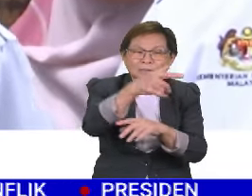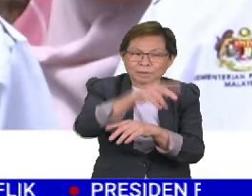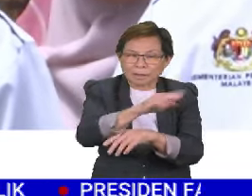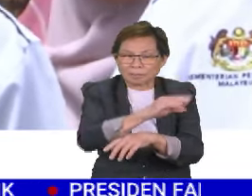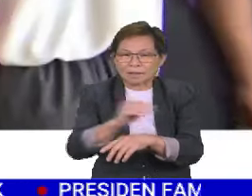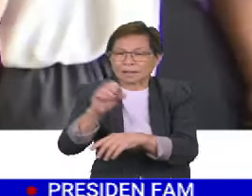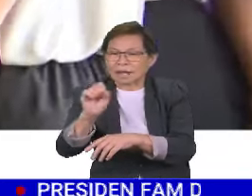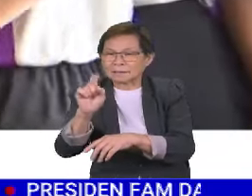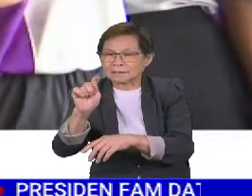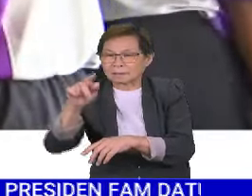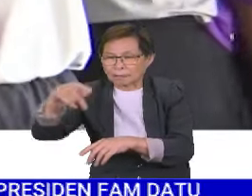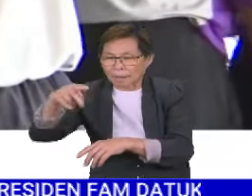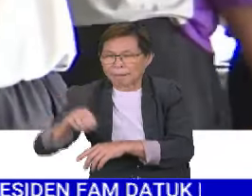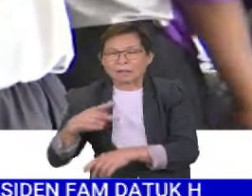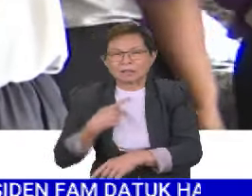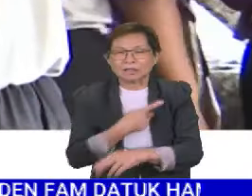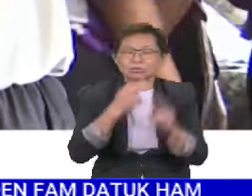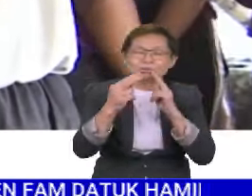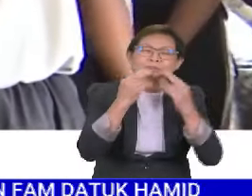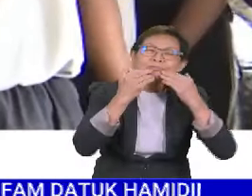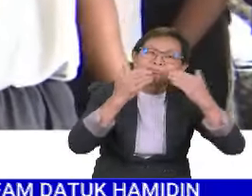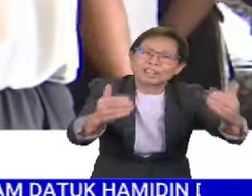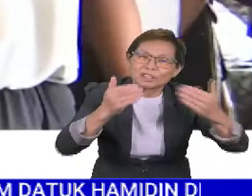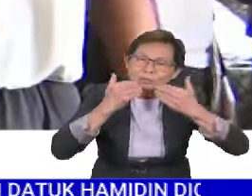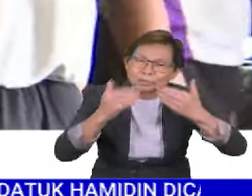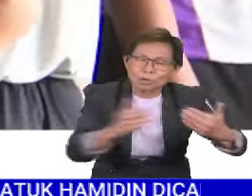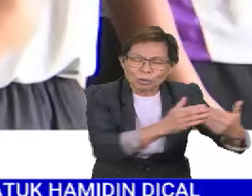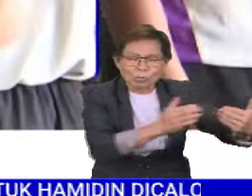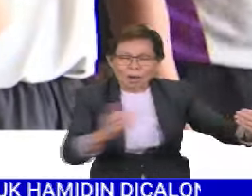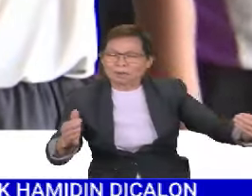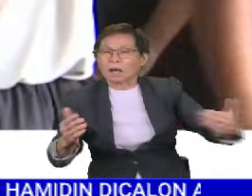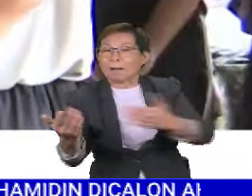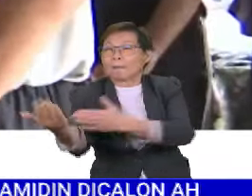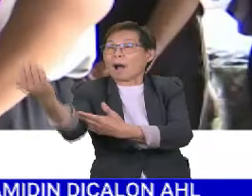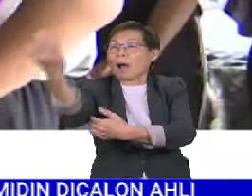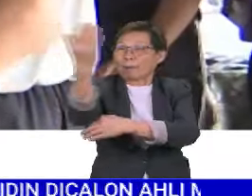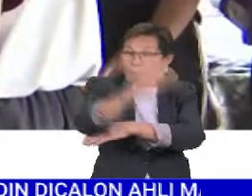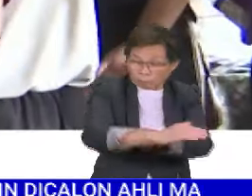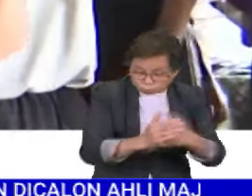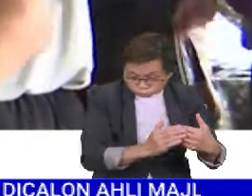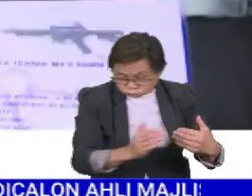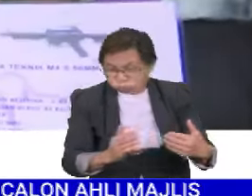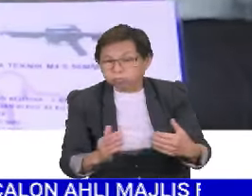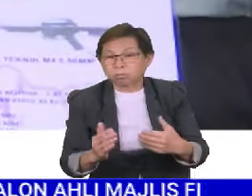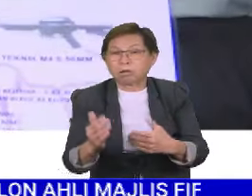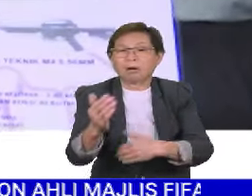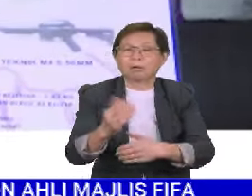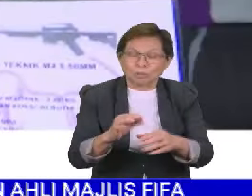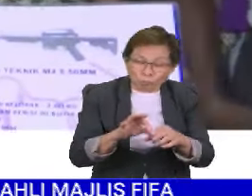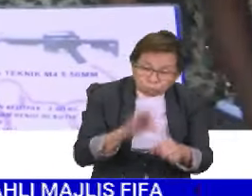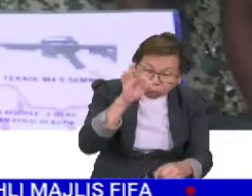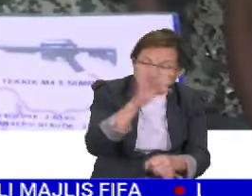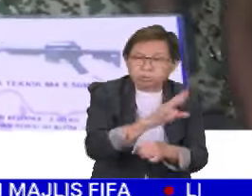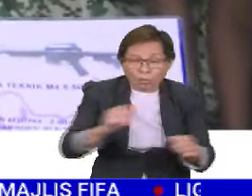juga STPM. Jadi kita ucapkan terima kasihlah sebab sepanjang satu hari ini pengisian dari segi suntikan semangat dan